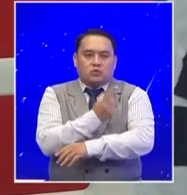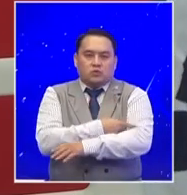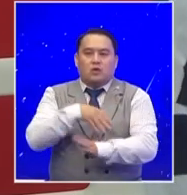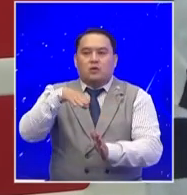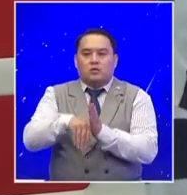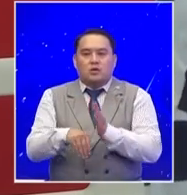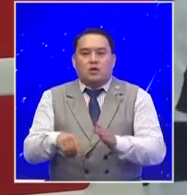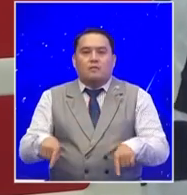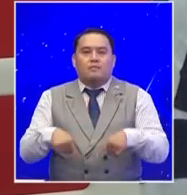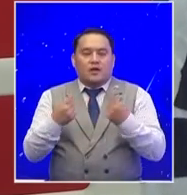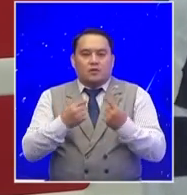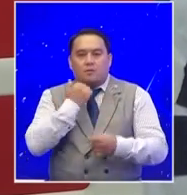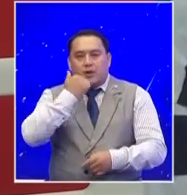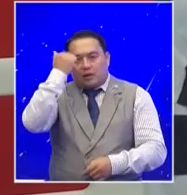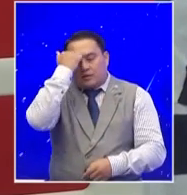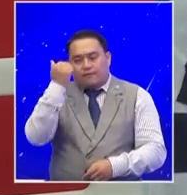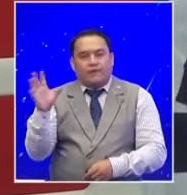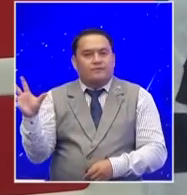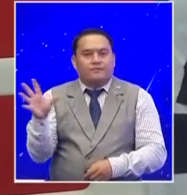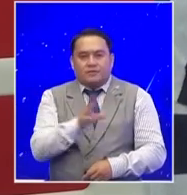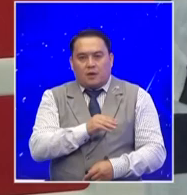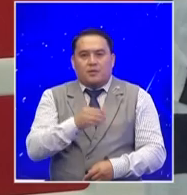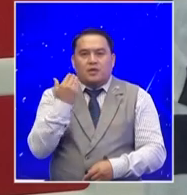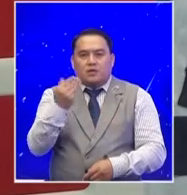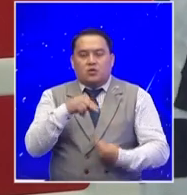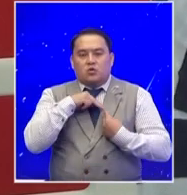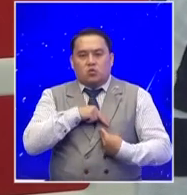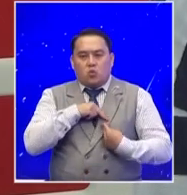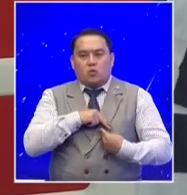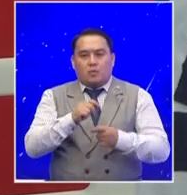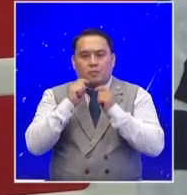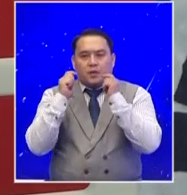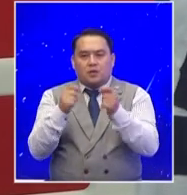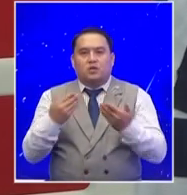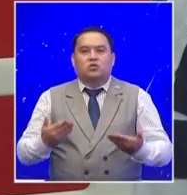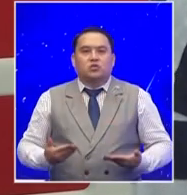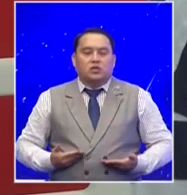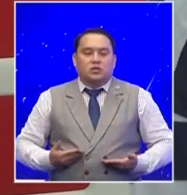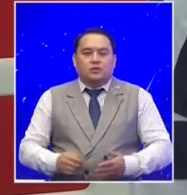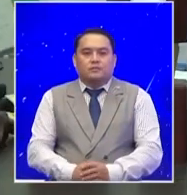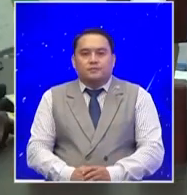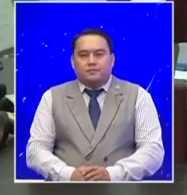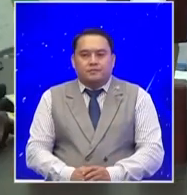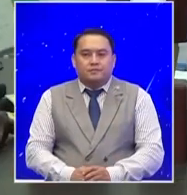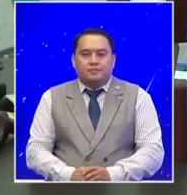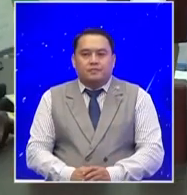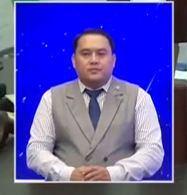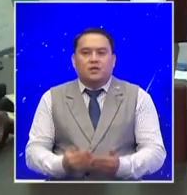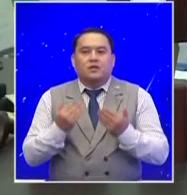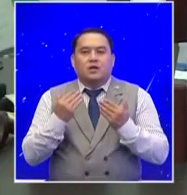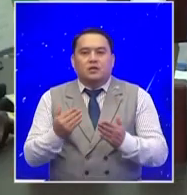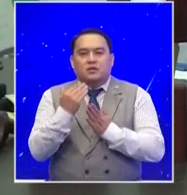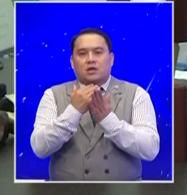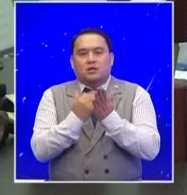встала на ноги. Я признательна всем врачам, всем медсестрам за их труд, за то, что подарили жизнь мне и моей малышке. Сейчас, когда